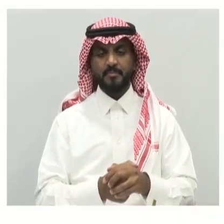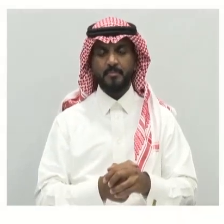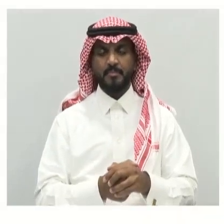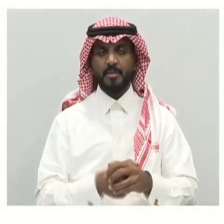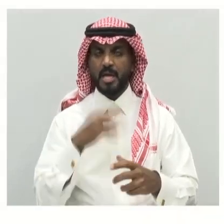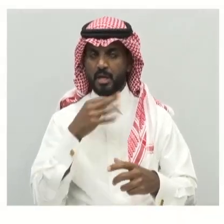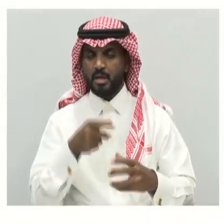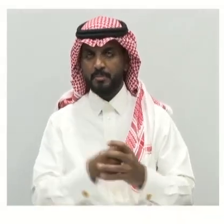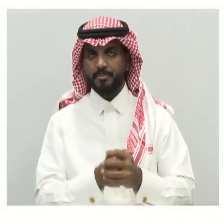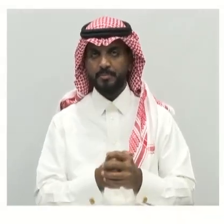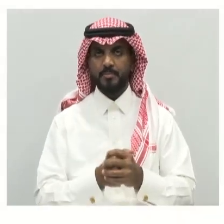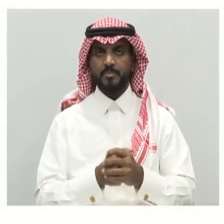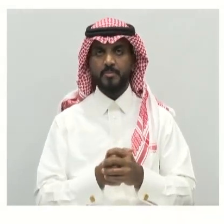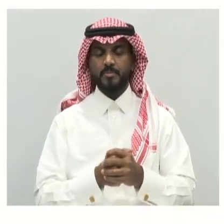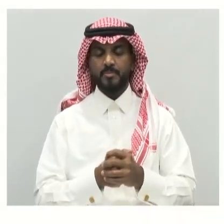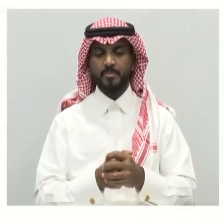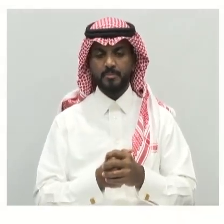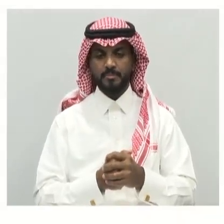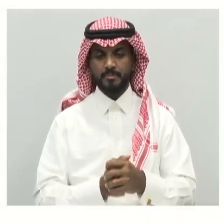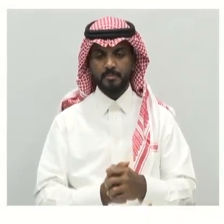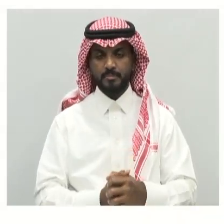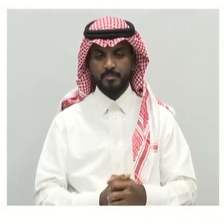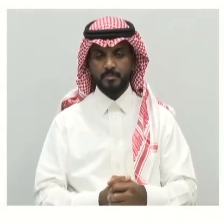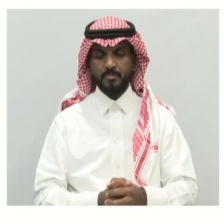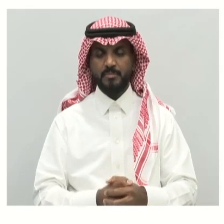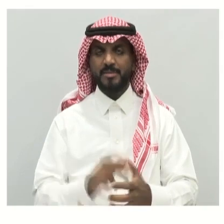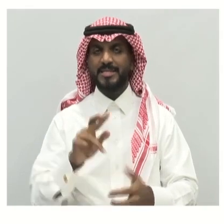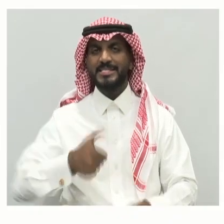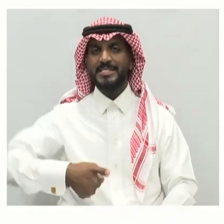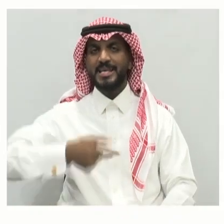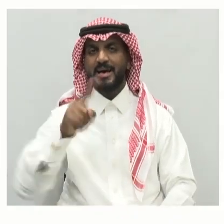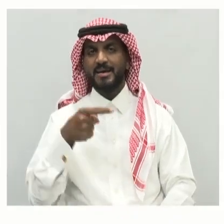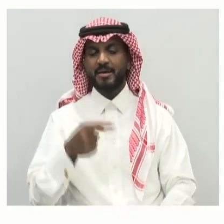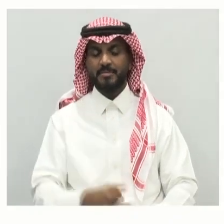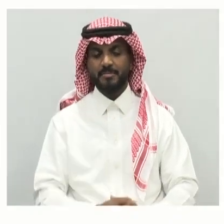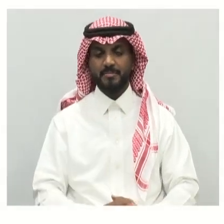هيا نقرا احسنتم زار